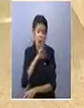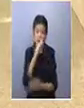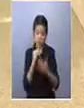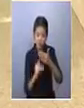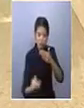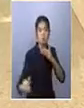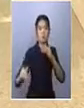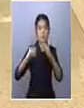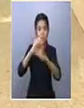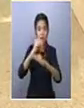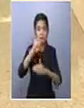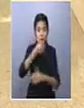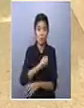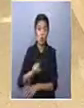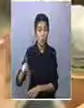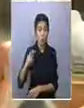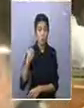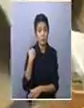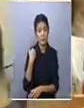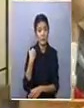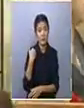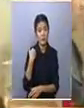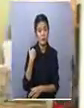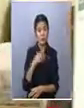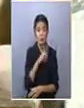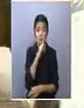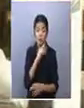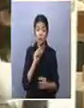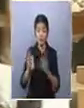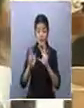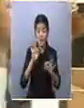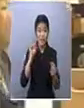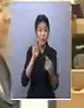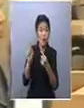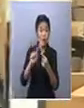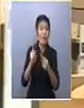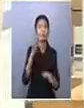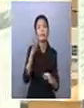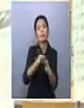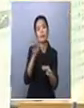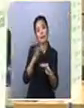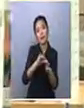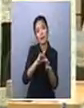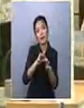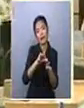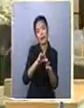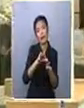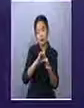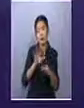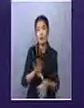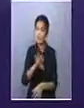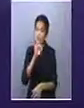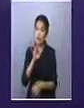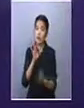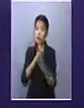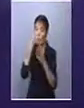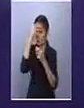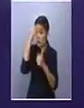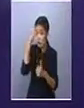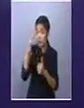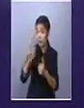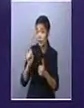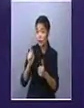จะทำได้ดีกว่าเซตด้วยนะครับก็มีโอกาสที่จะเอาเอาท์เพอร์ฟอร์มตลาดเซกเตอร์นี้ก็คือเซกเตอร์แบงค์นะครับเราก็คิดว่าอันนี้เป็นอีกอันนึงที่น่าจะใช้ใน